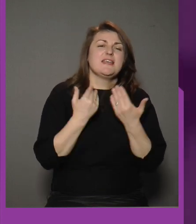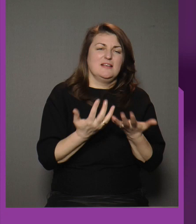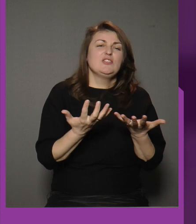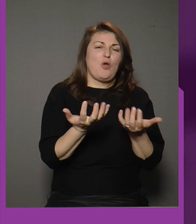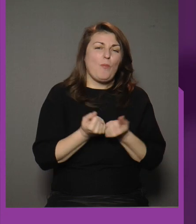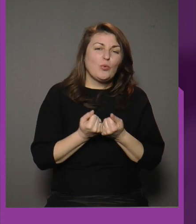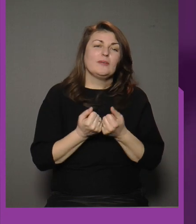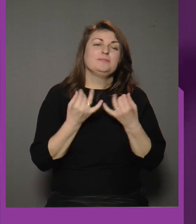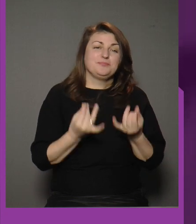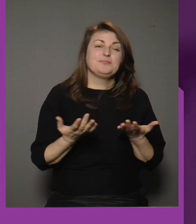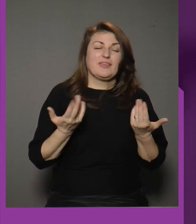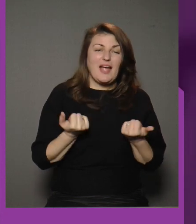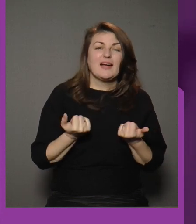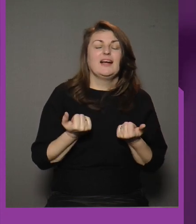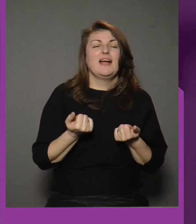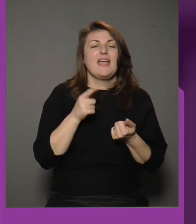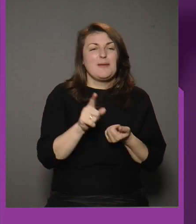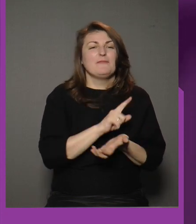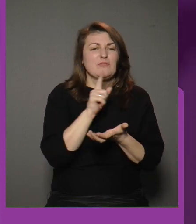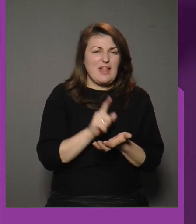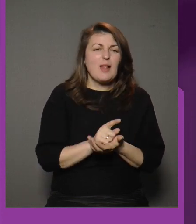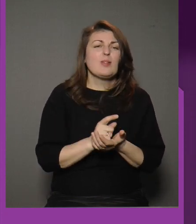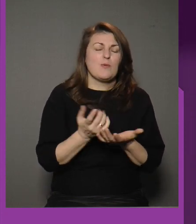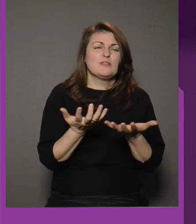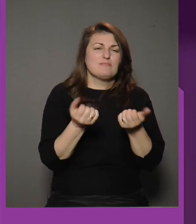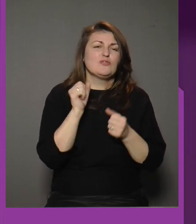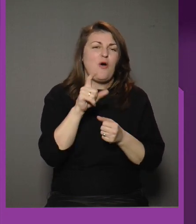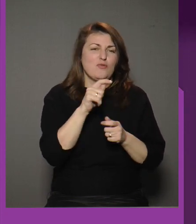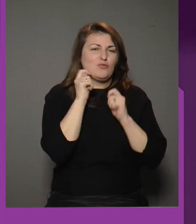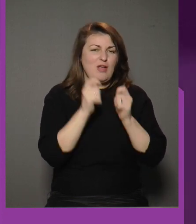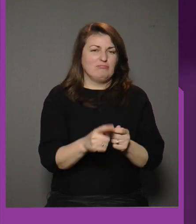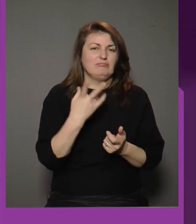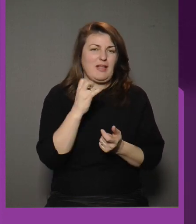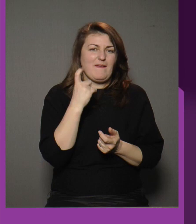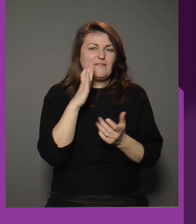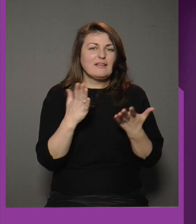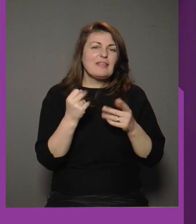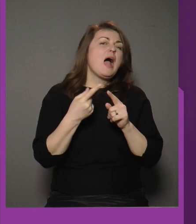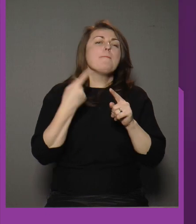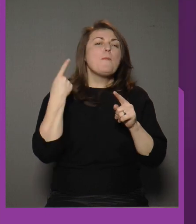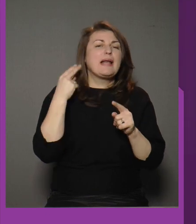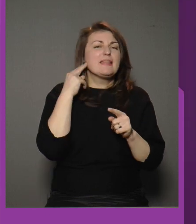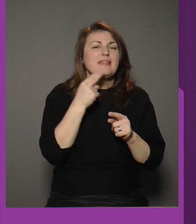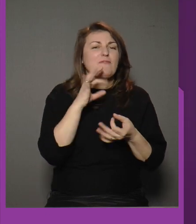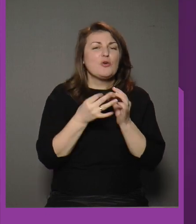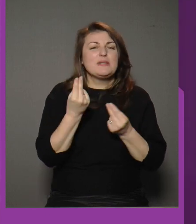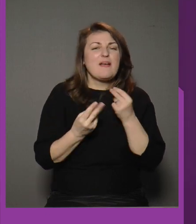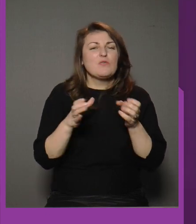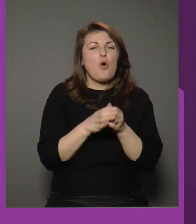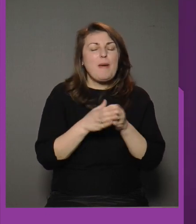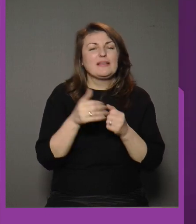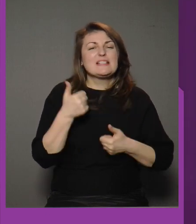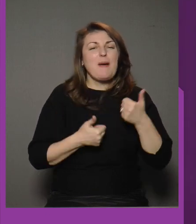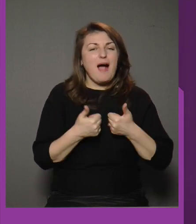здобути. Ну, і ну тому... так, їм вдалося здобути золоту нагороду, на хвилиночку, на попередніх дефлімпійських іграх в командних